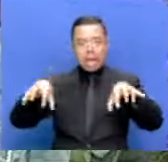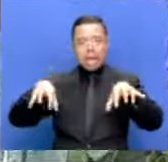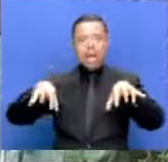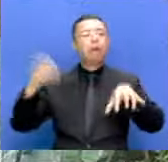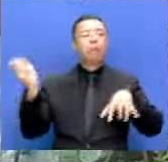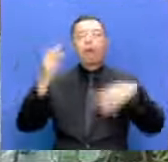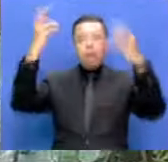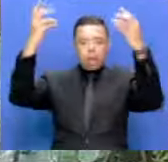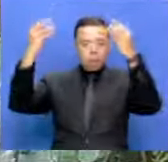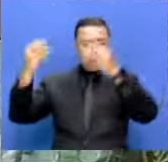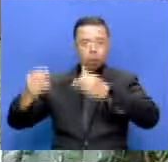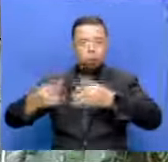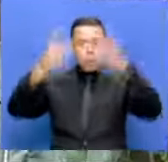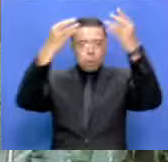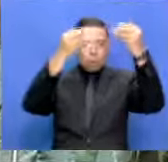abu.